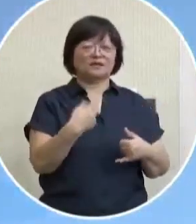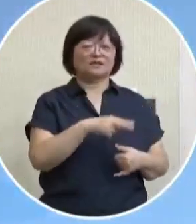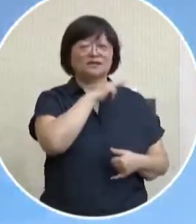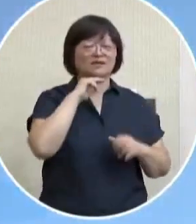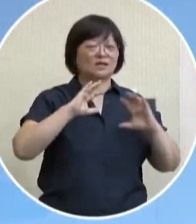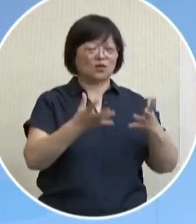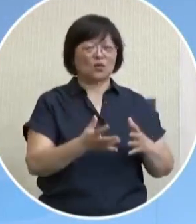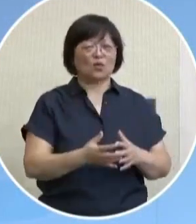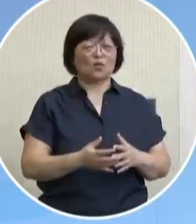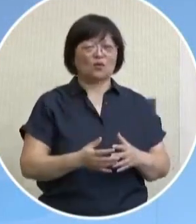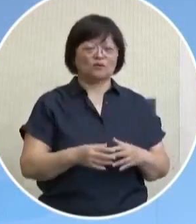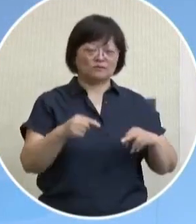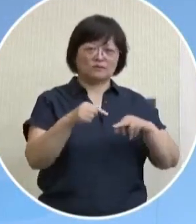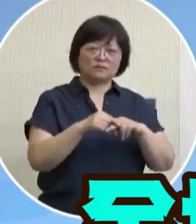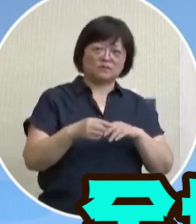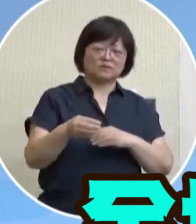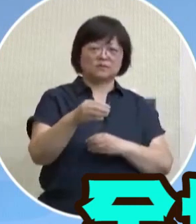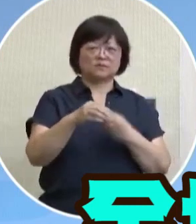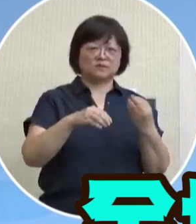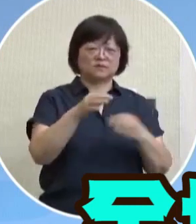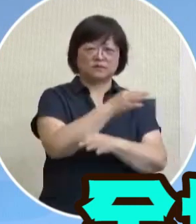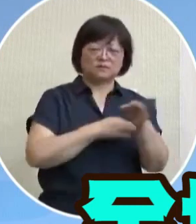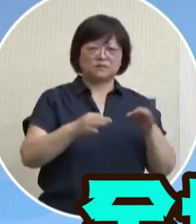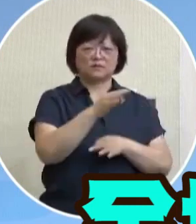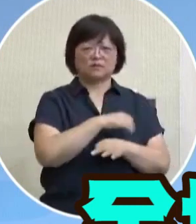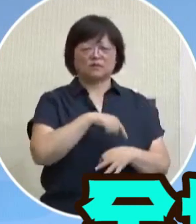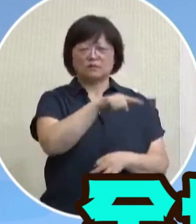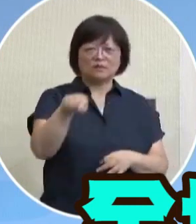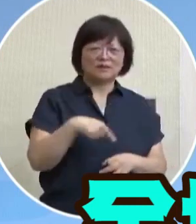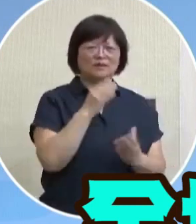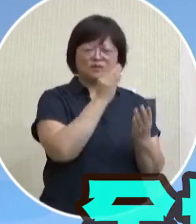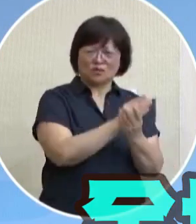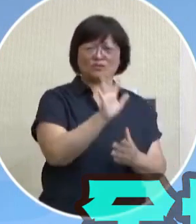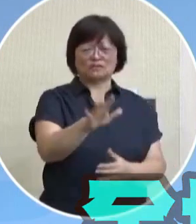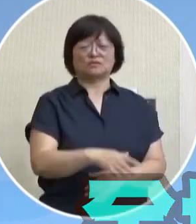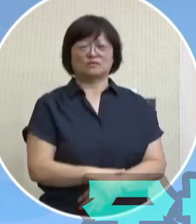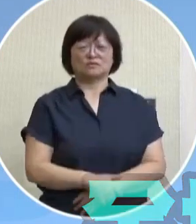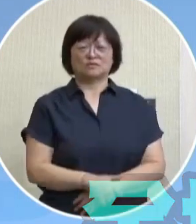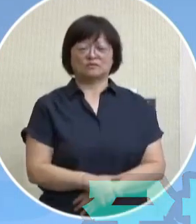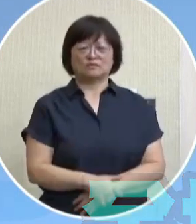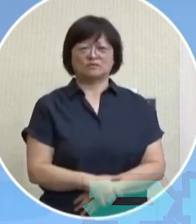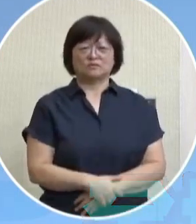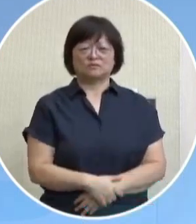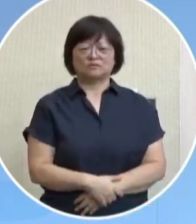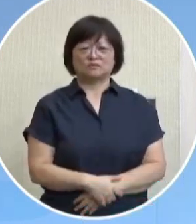的金融机构，全世界的退休老板基金，那你财产被没收，